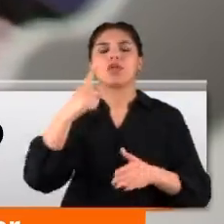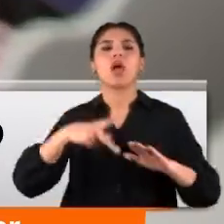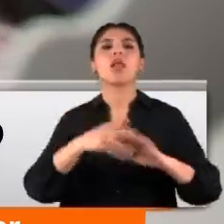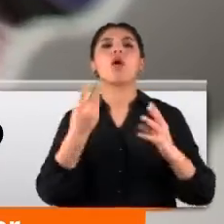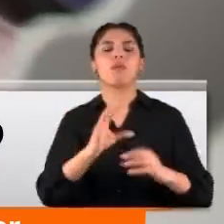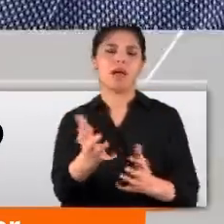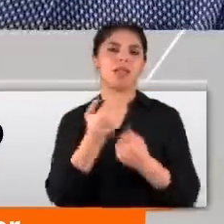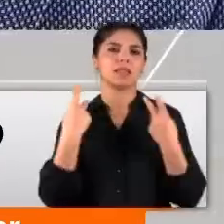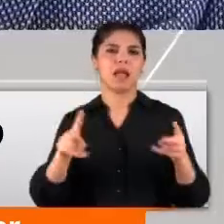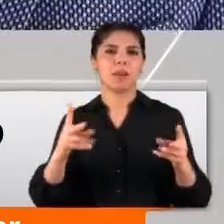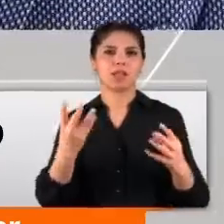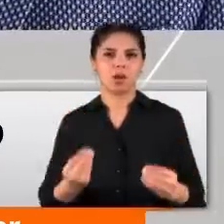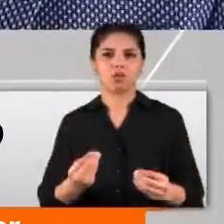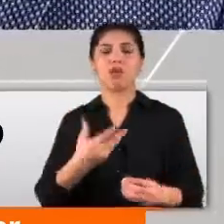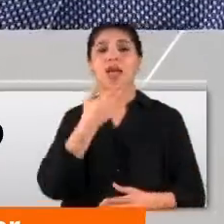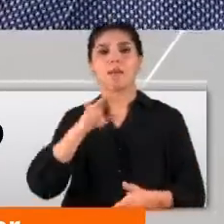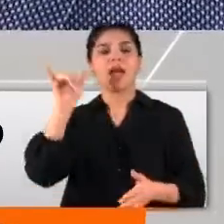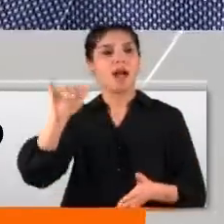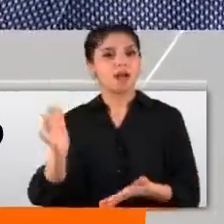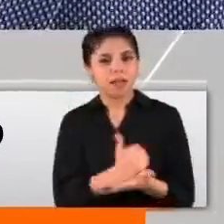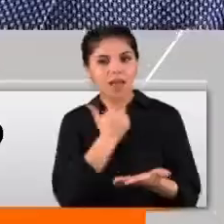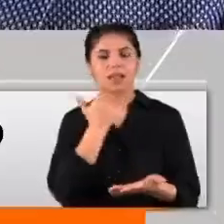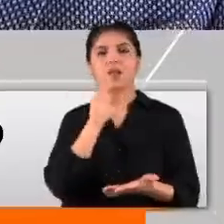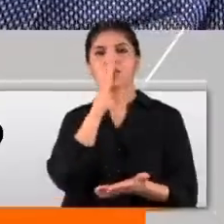yapılmadan alabilecek. Emekliliğe hak kazanla ilişkin bir yazı